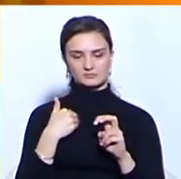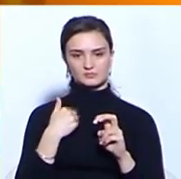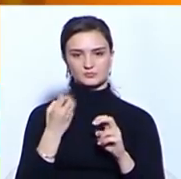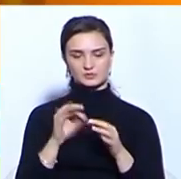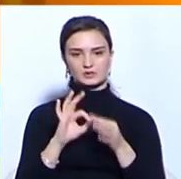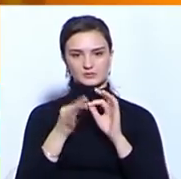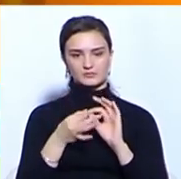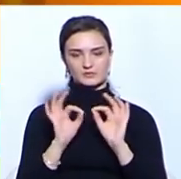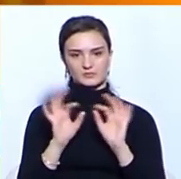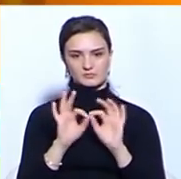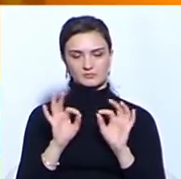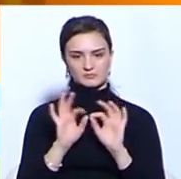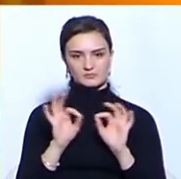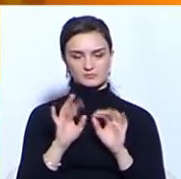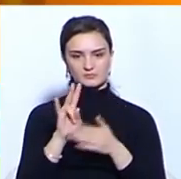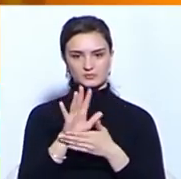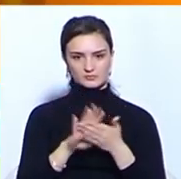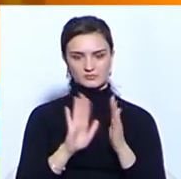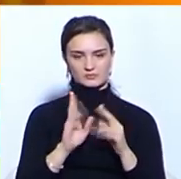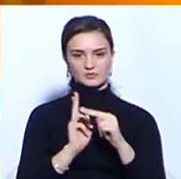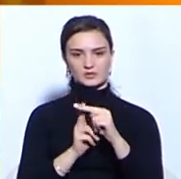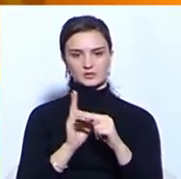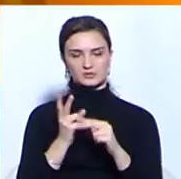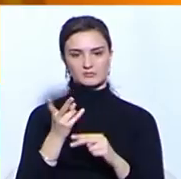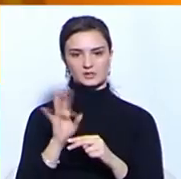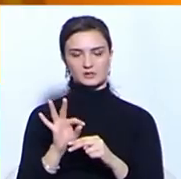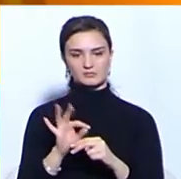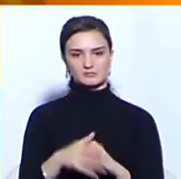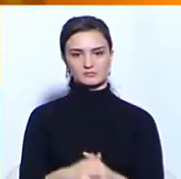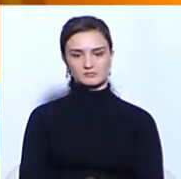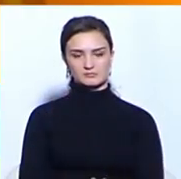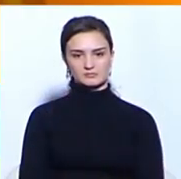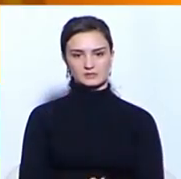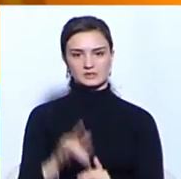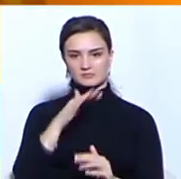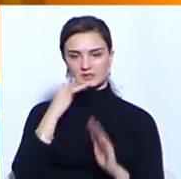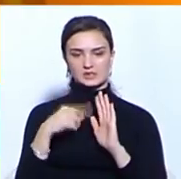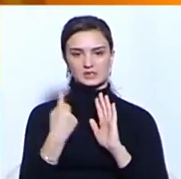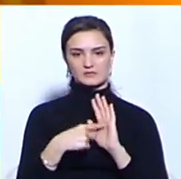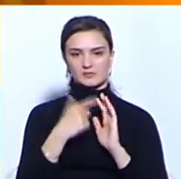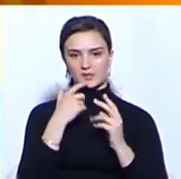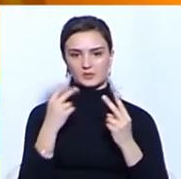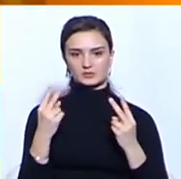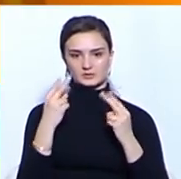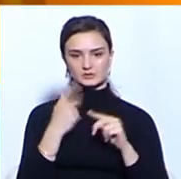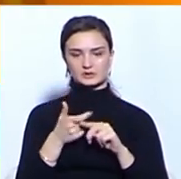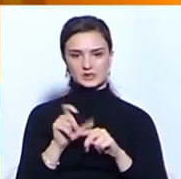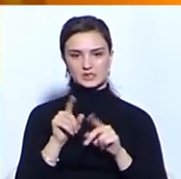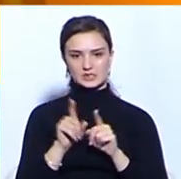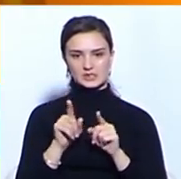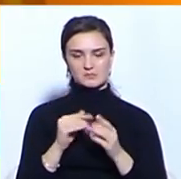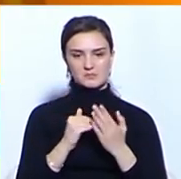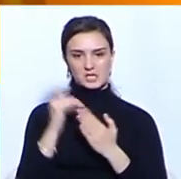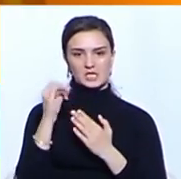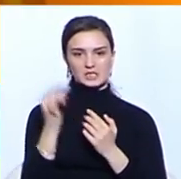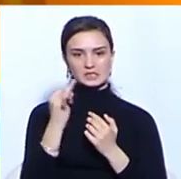უფრო დეტალურად ვისაუბროთ, ბოდიშის მოხდით ჩაგეთეთ, მაგრამ იმდენი კითხვა მაყურებლისგან და ისეთი